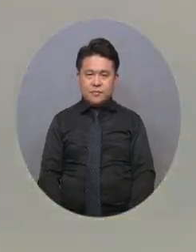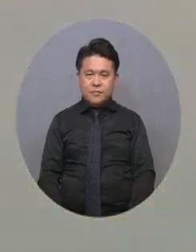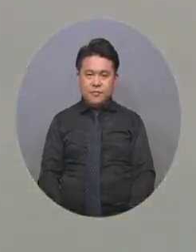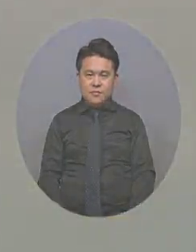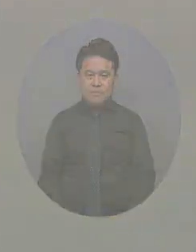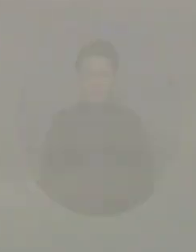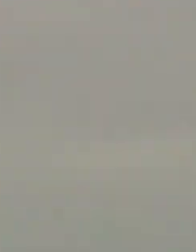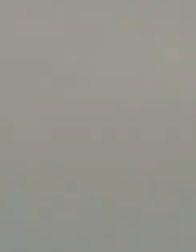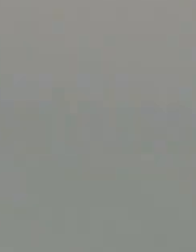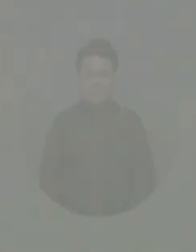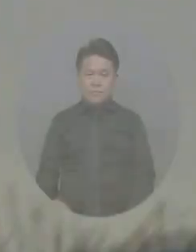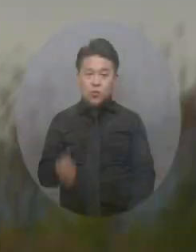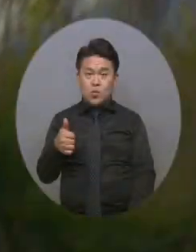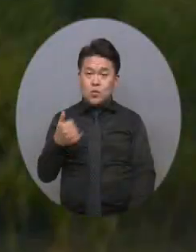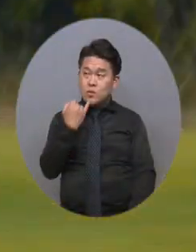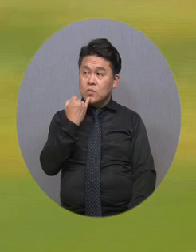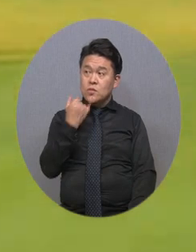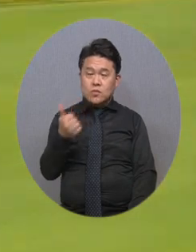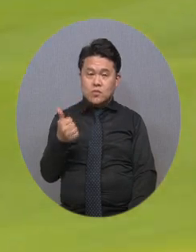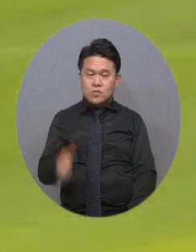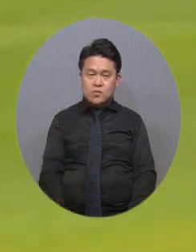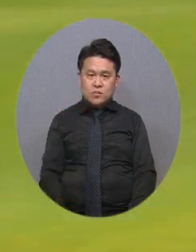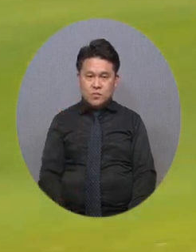어? 맞배드야. 오른쪽인데 맞배드.